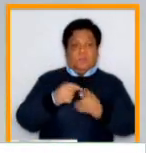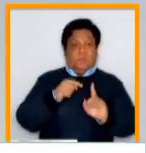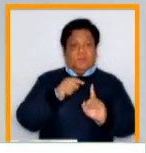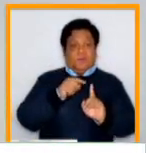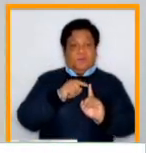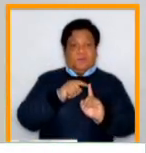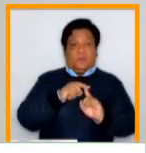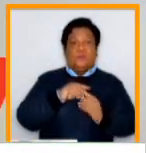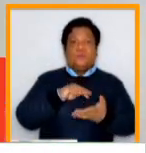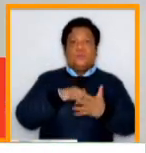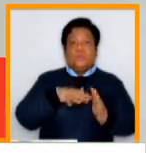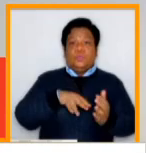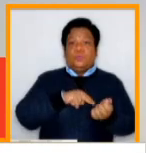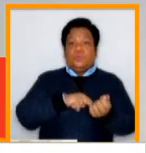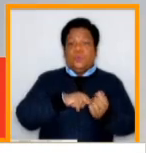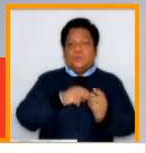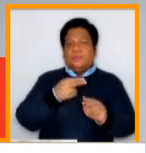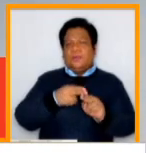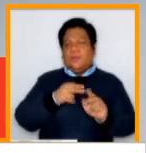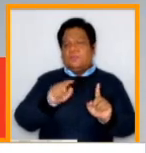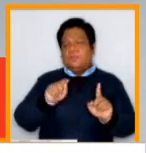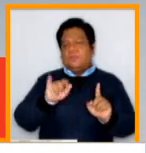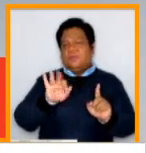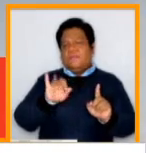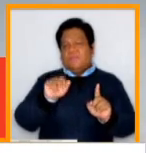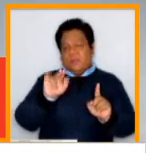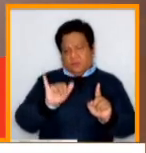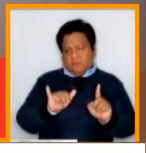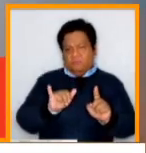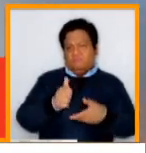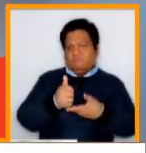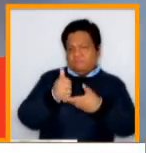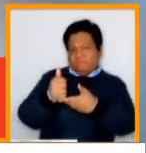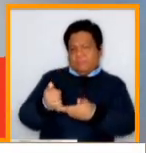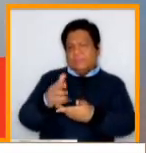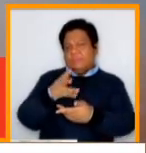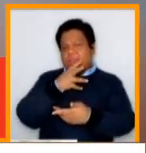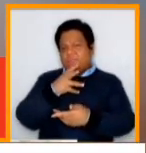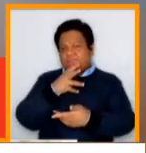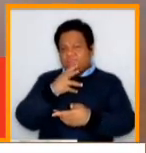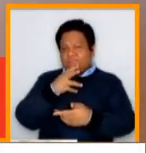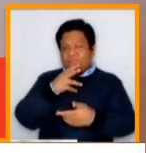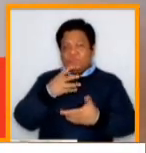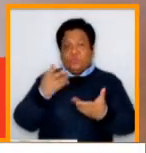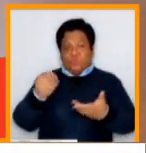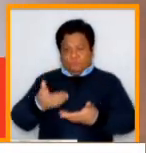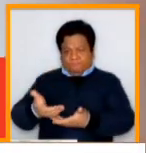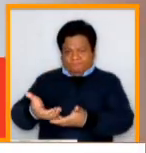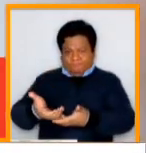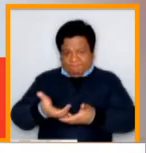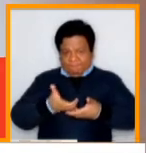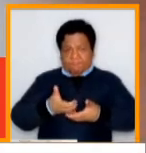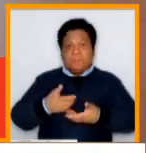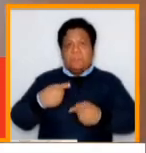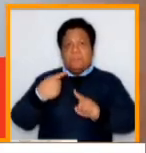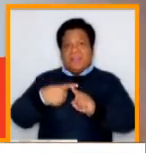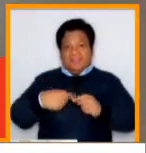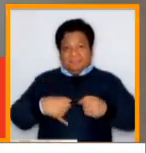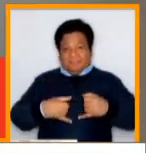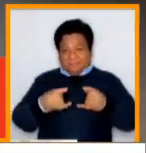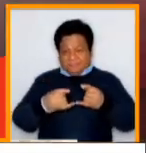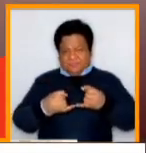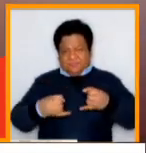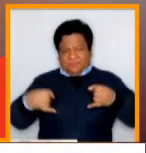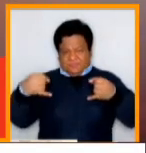Marie Sumalinog na umalalay sa nanay at gumupit pa sa umbilical cord ng sanggol. Mabuti na ang lagay ng